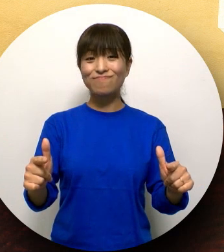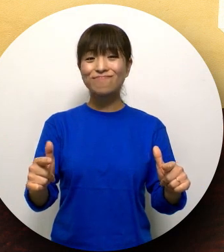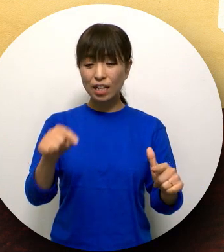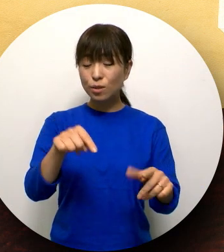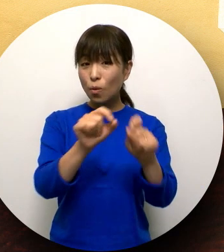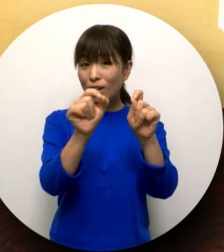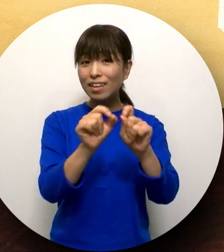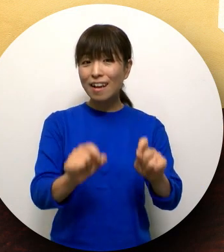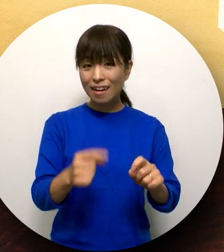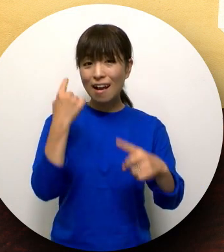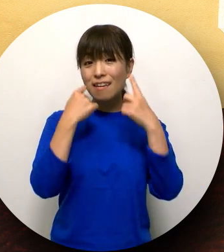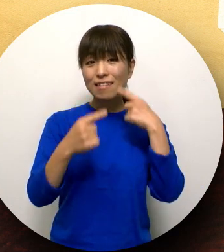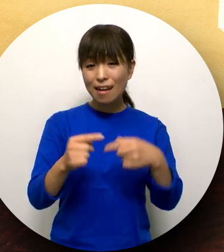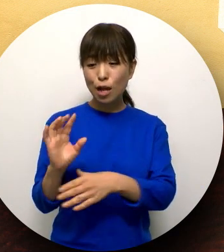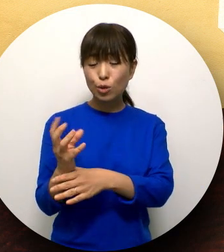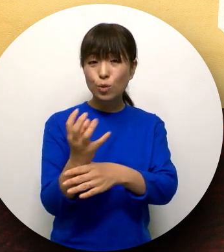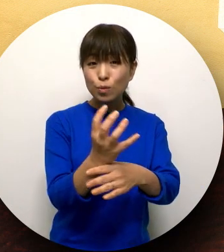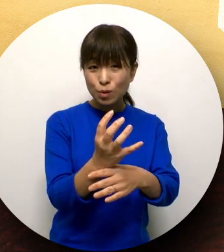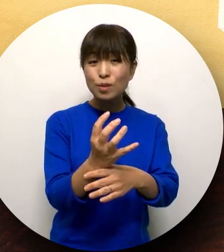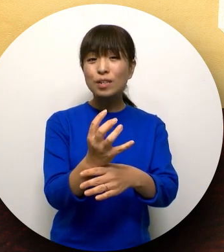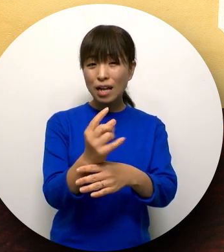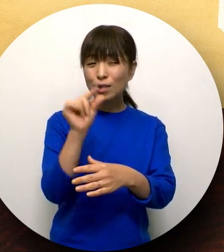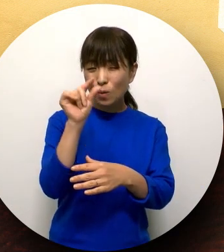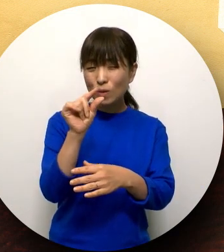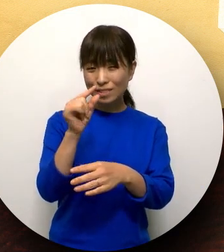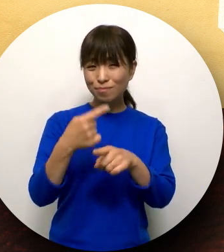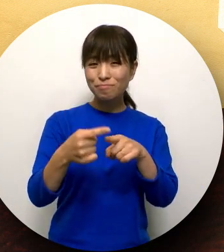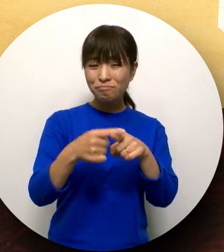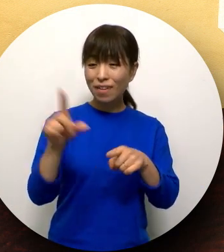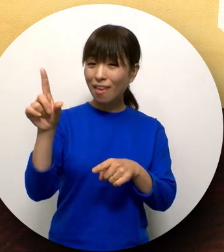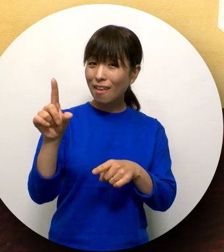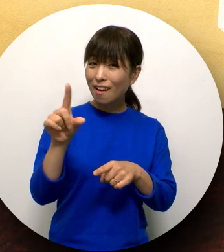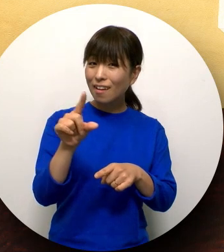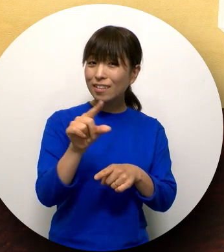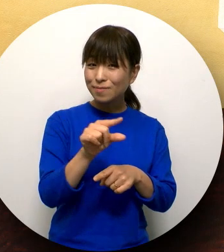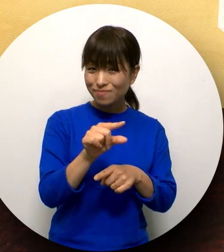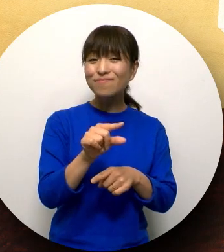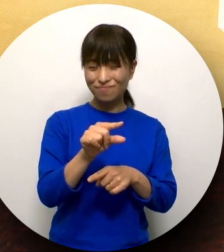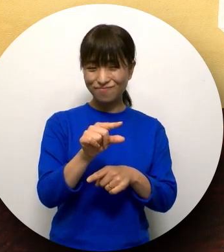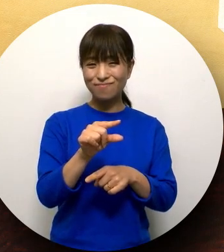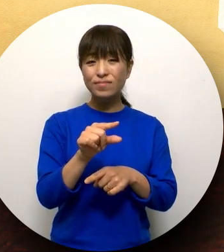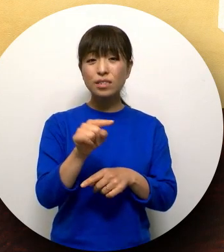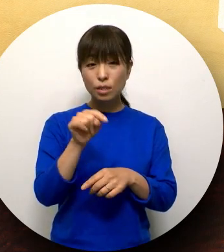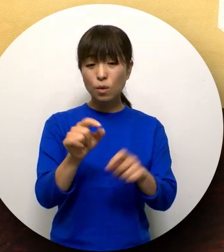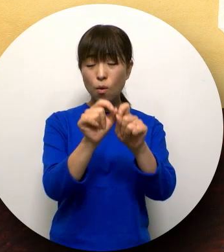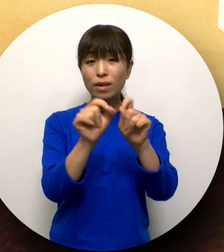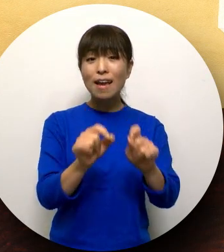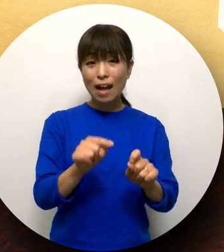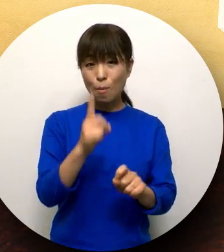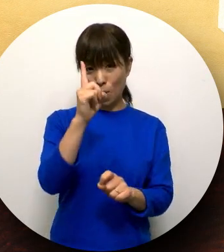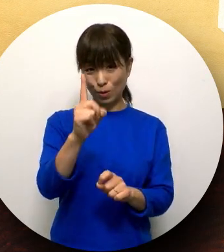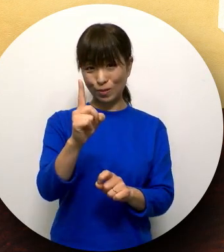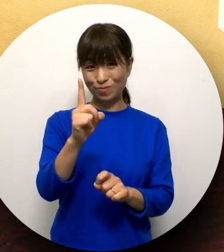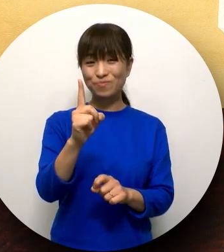その結果怪我による救急搬送者数が徐々にではあるけど減らせてきてるんだ。その結果に